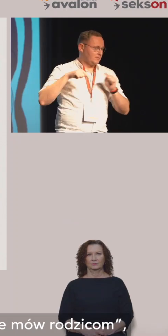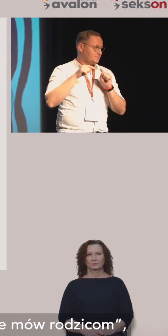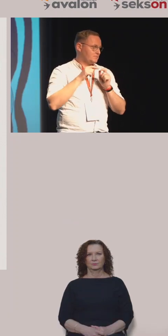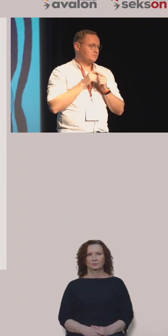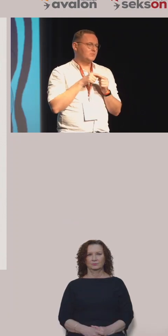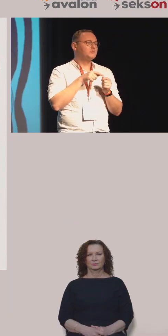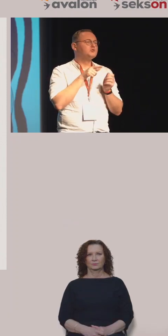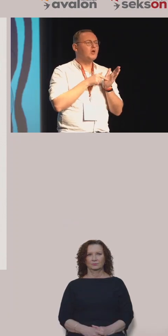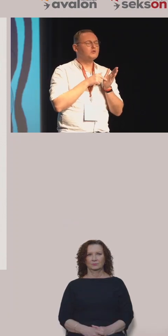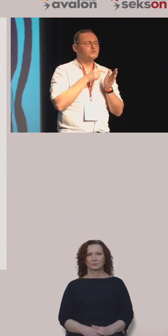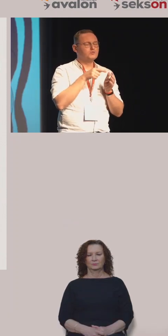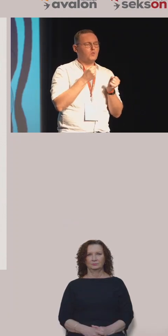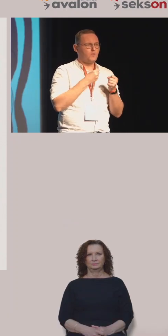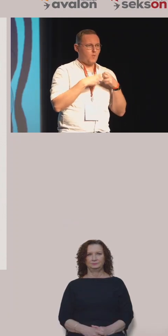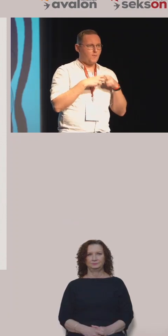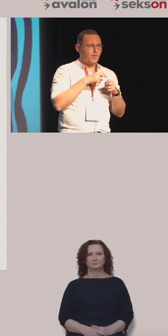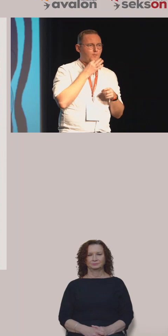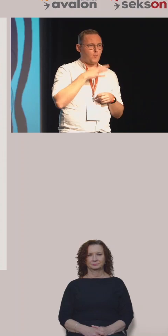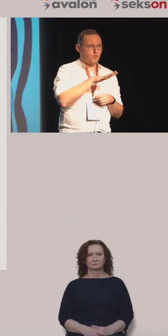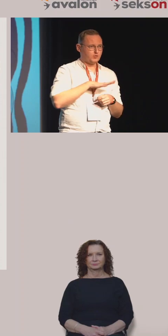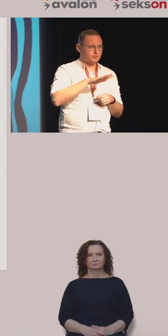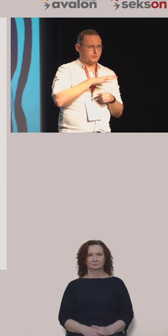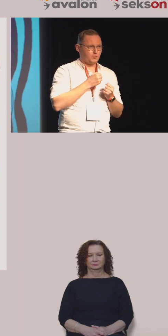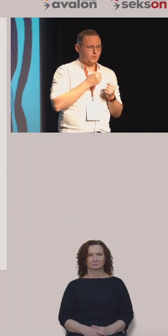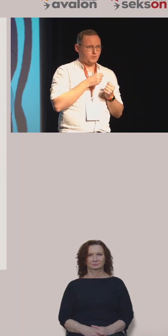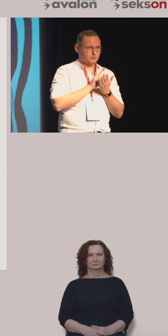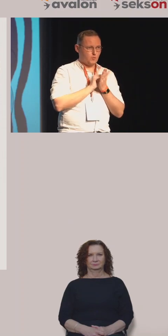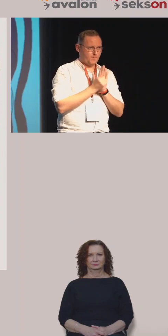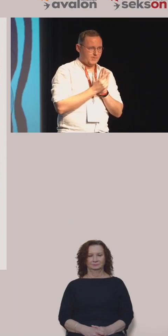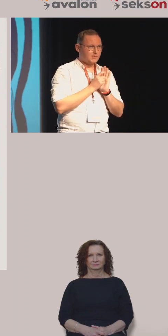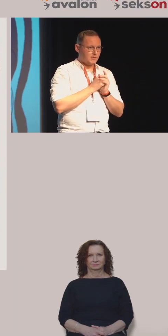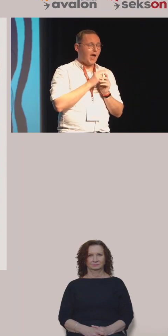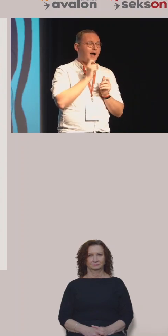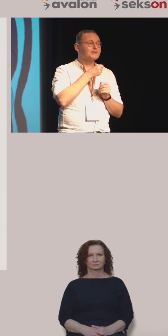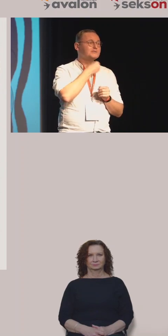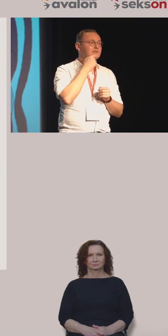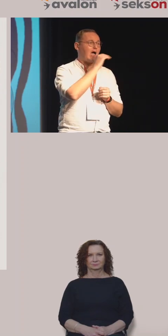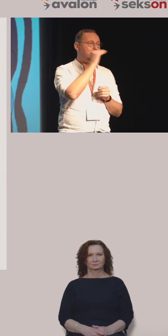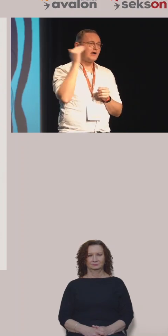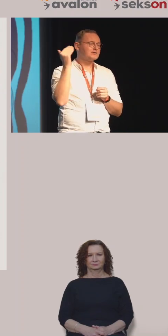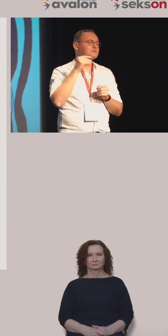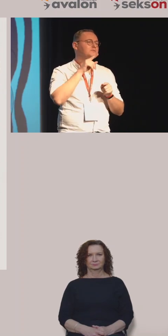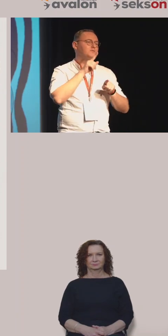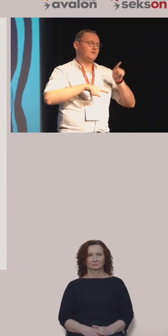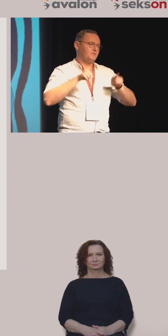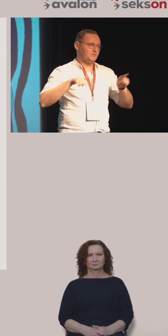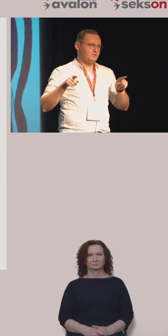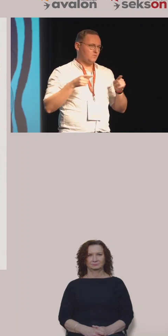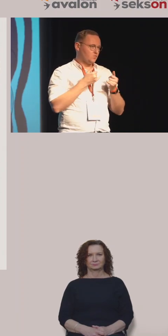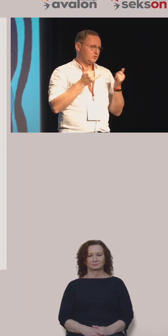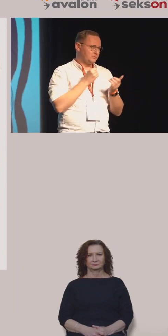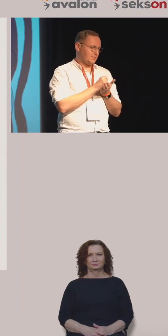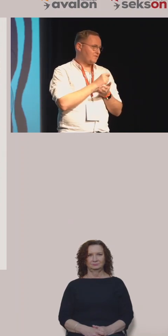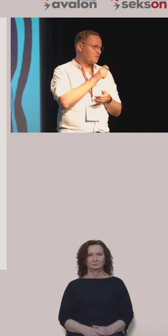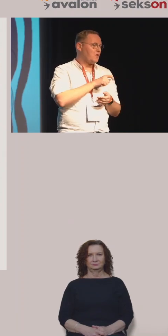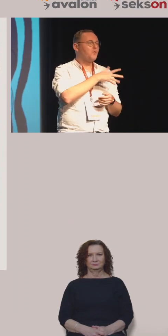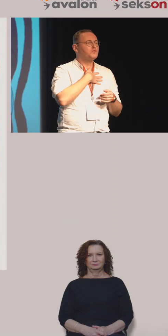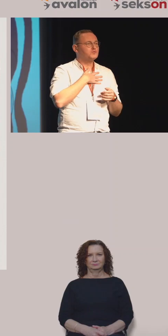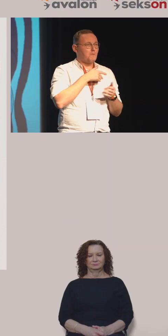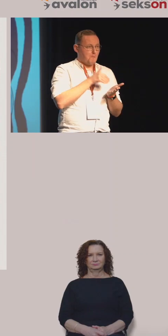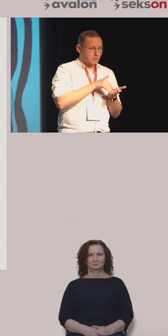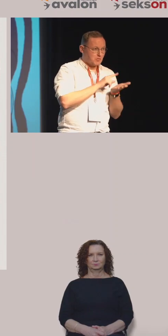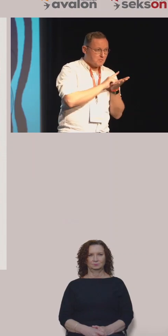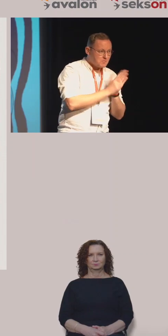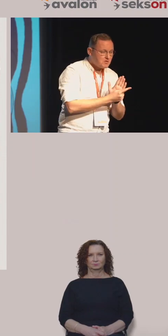mów rodziców, bo boi się właśnie tego odrzucenia. I to jest problem młodzieży, coming outy. Jest wiele